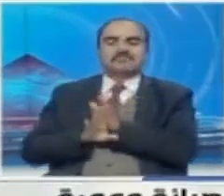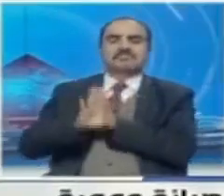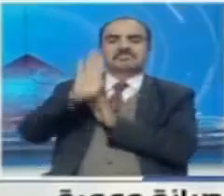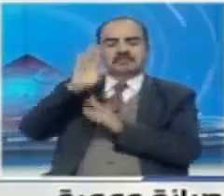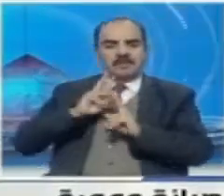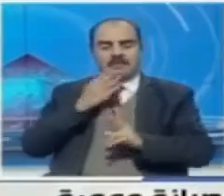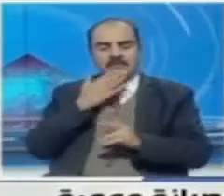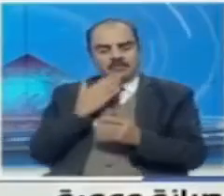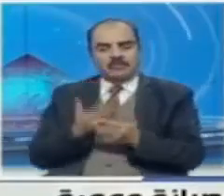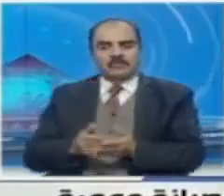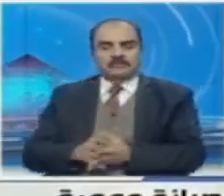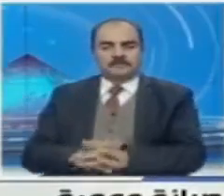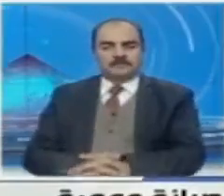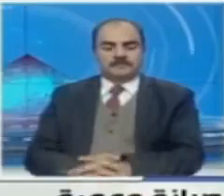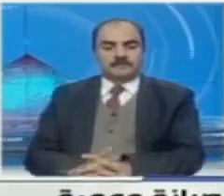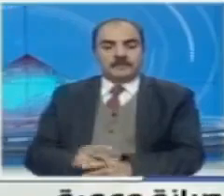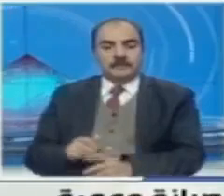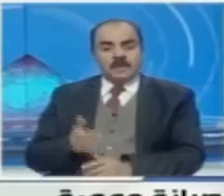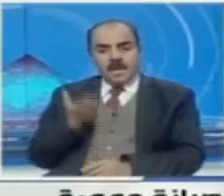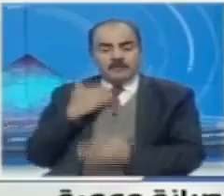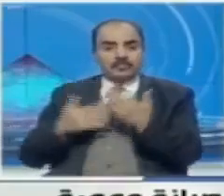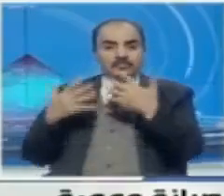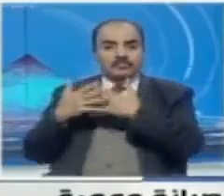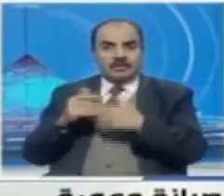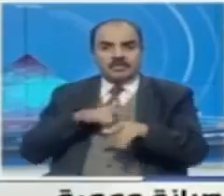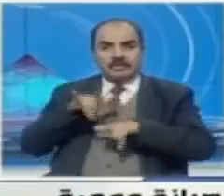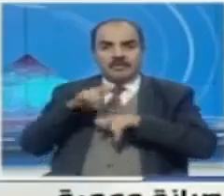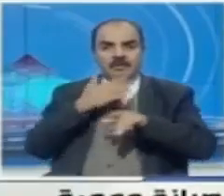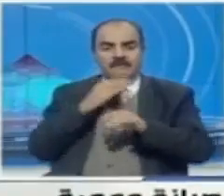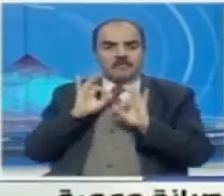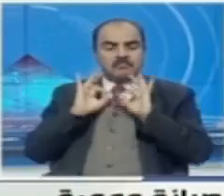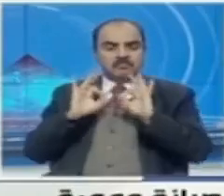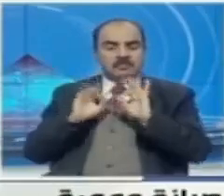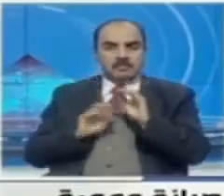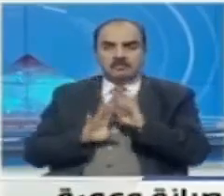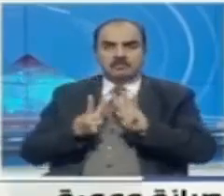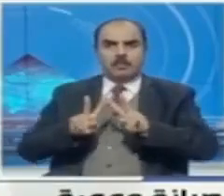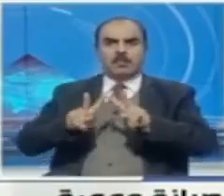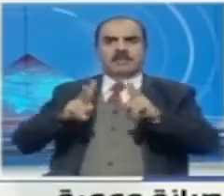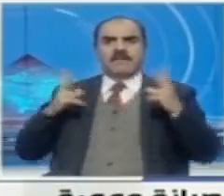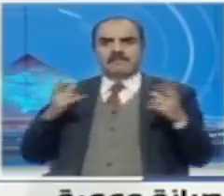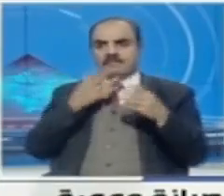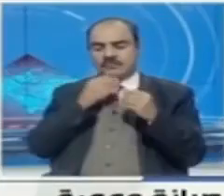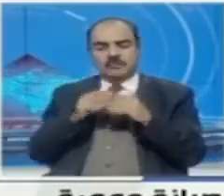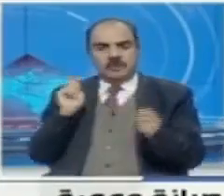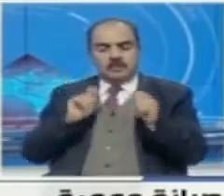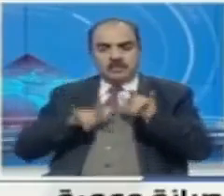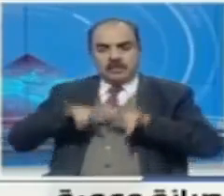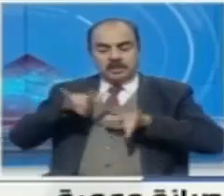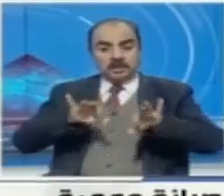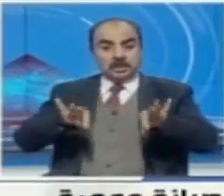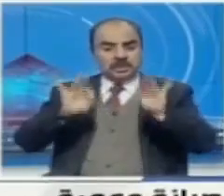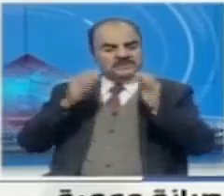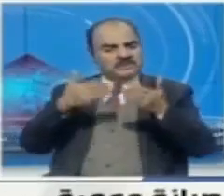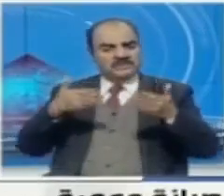القارة الأفريقية، فقد حققت شركات الطيران الأفريقية تقدم وتطور هائل ولديهم أسطول طيران متطور